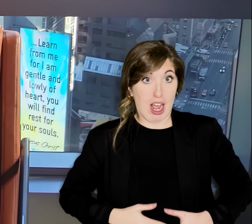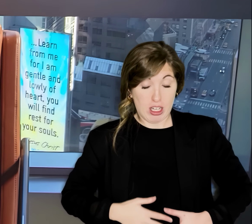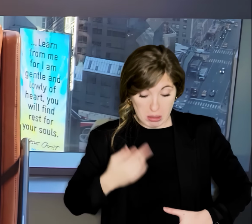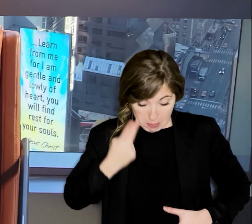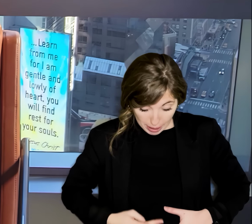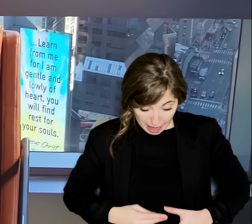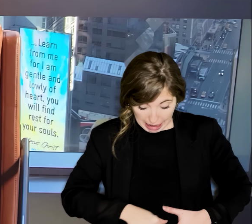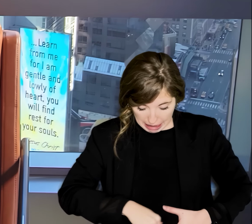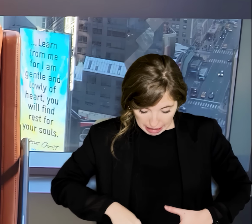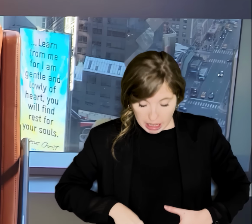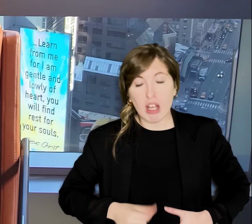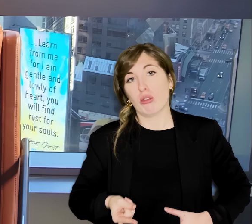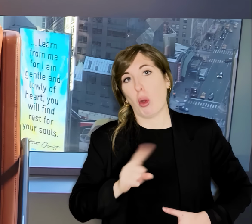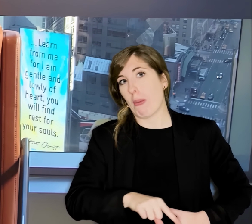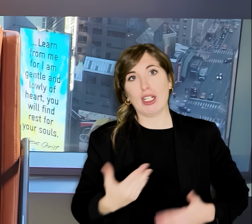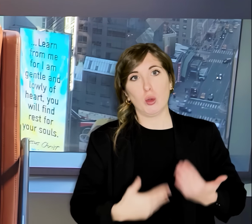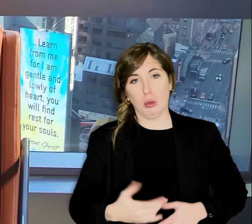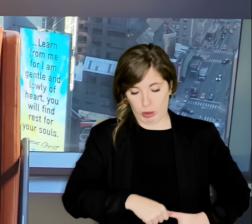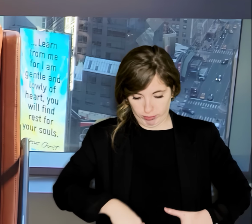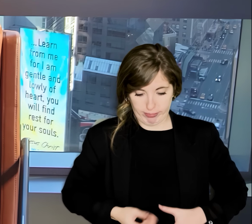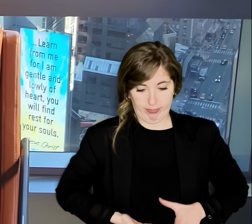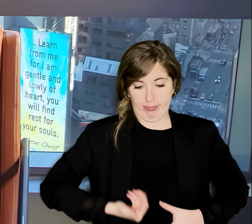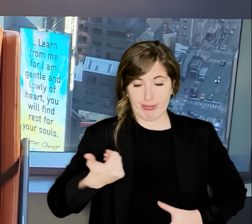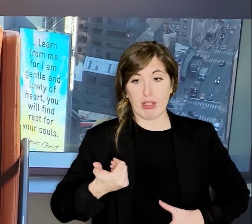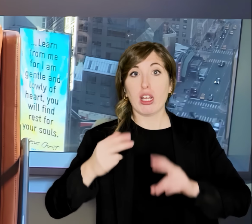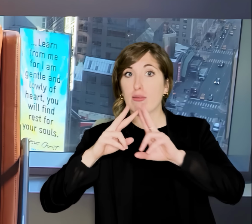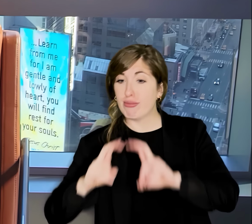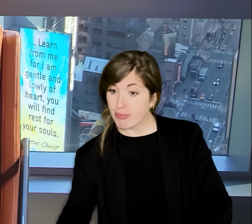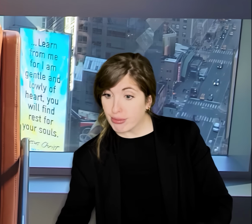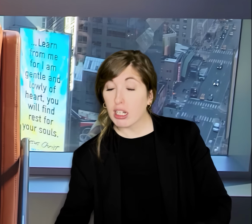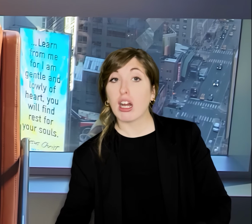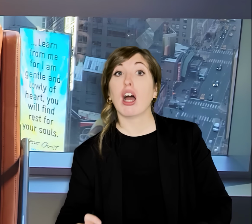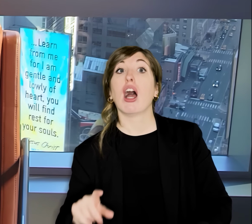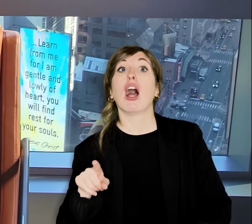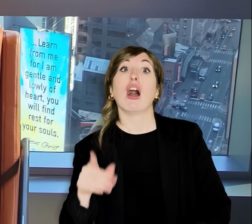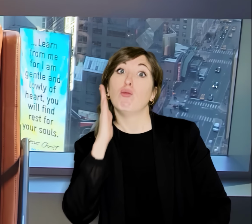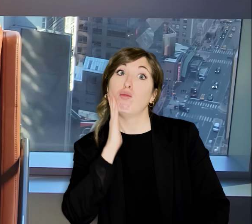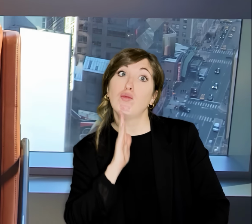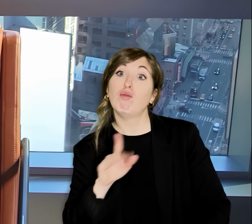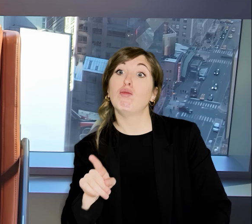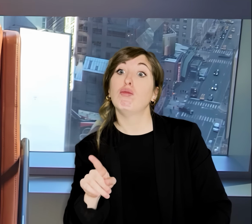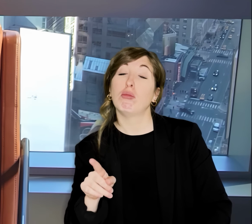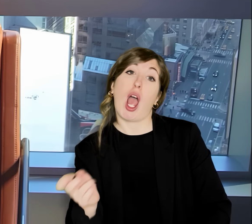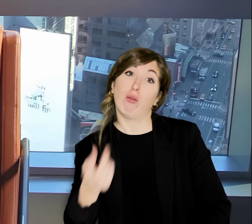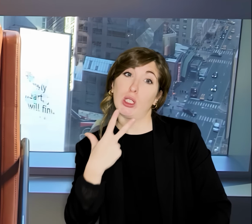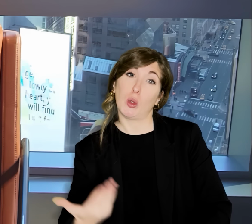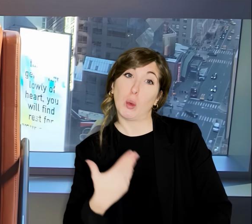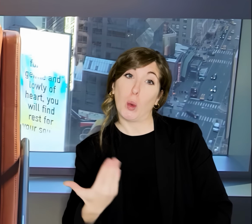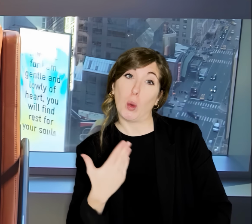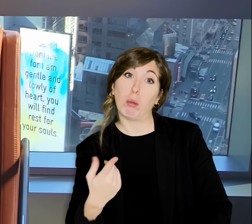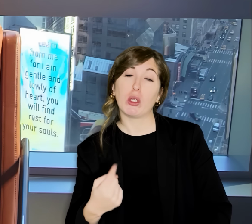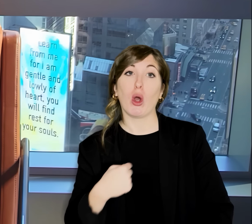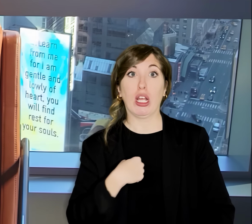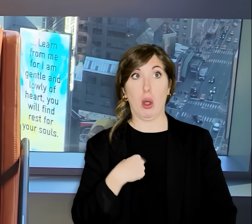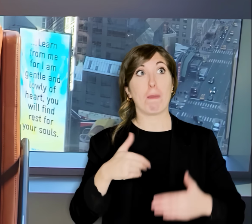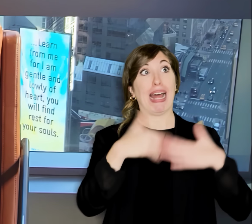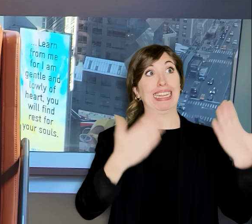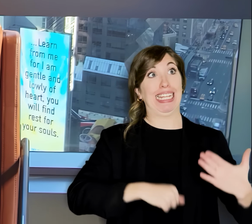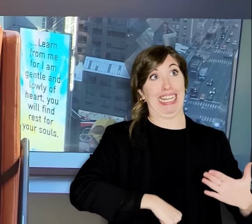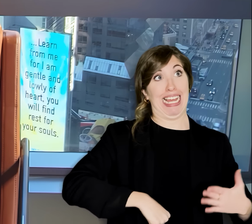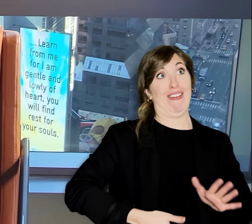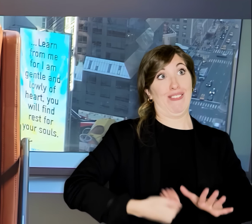quando patologo l'ha ricevuto gli ho detto comunicarmelo lui la sera stessa me l'ha comunicato tutta la mattina all sera miha